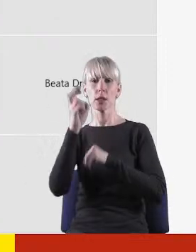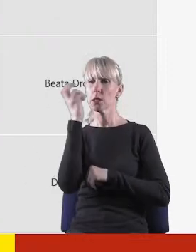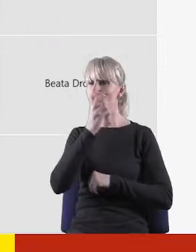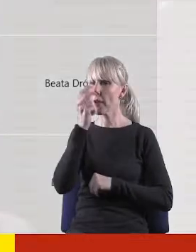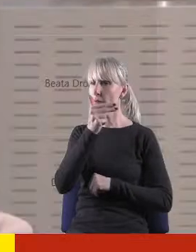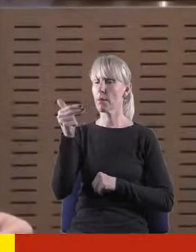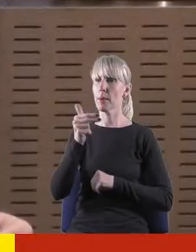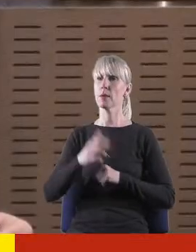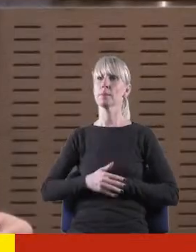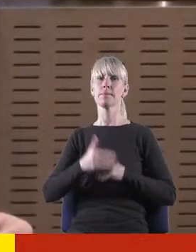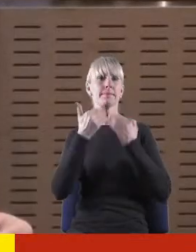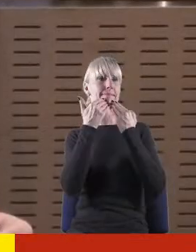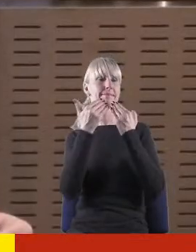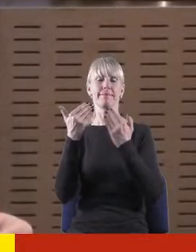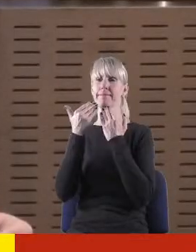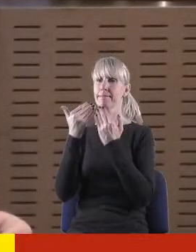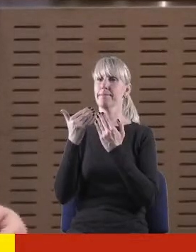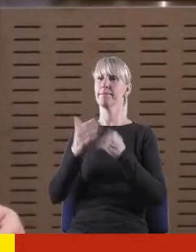paneli. Dziękuję bardzo.